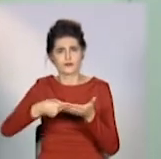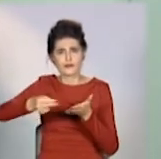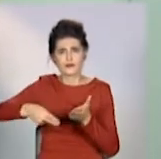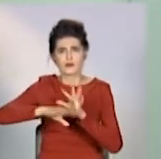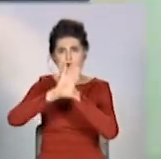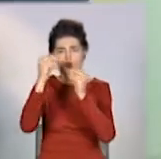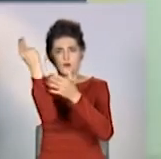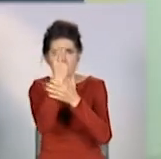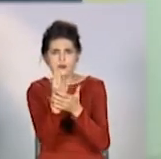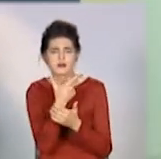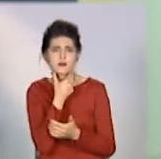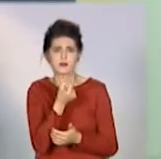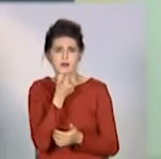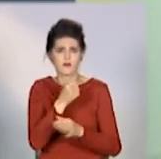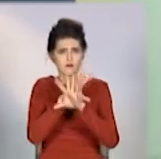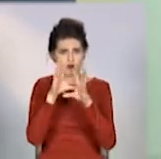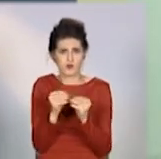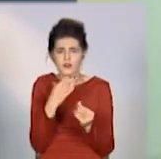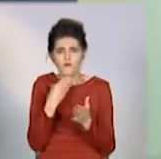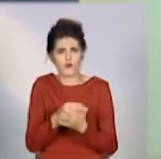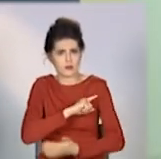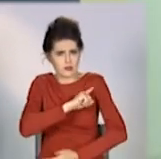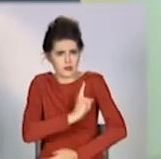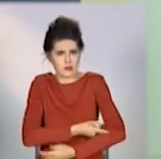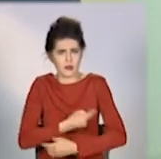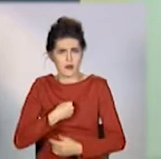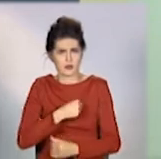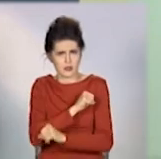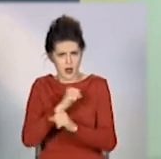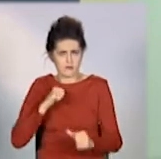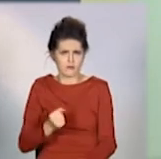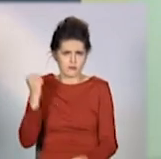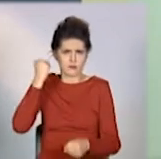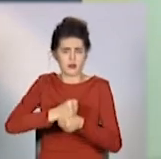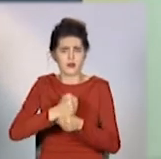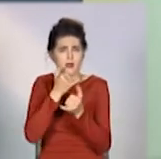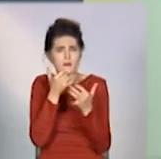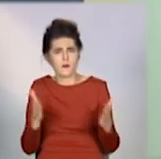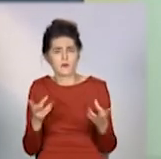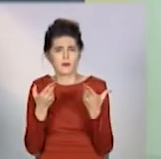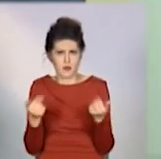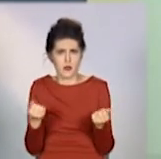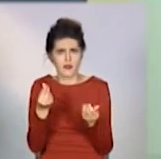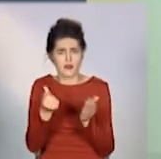цікава дітям. Все своїми силами ми не можемо охватити. Це, звісно, і нехватка средств.